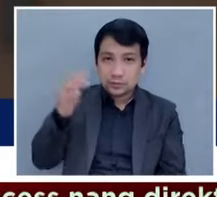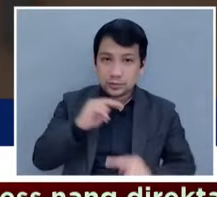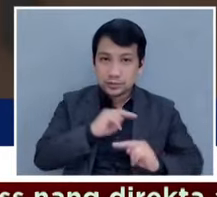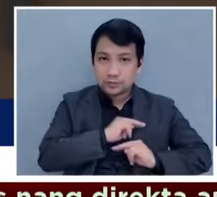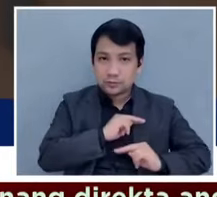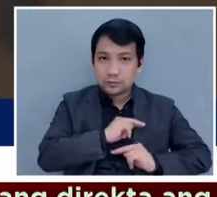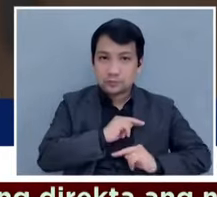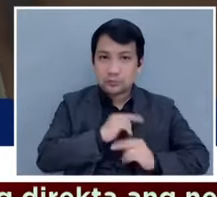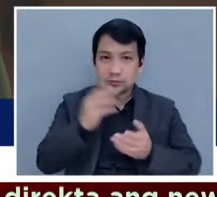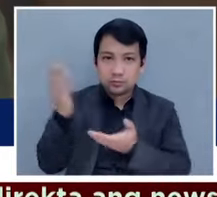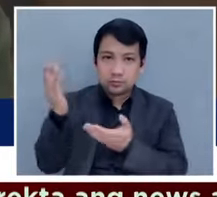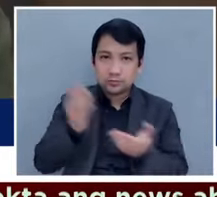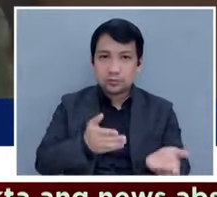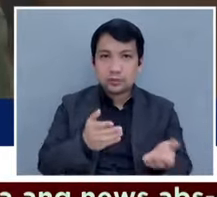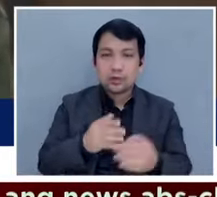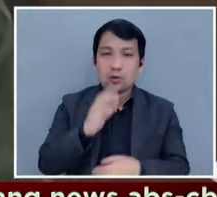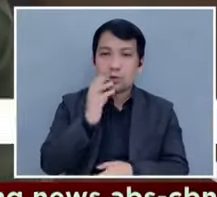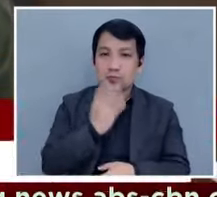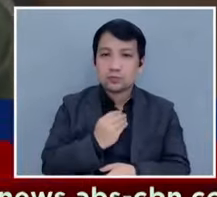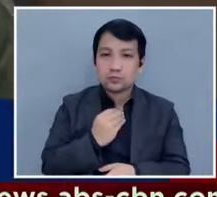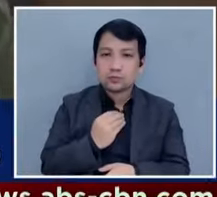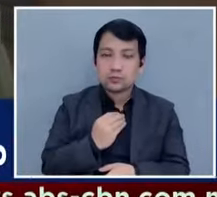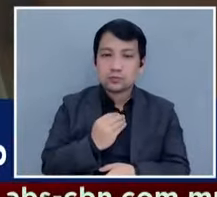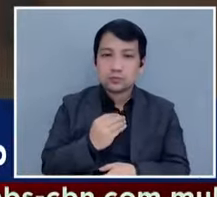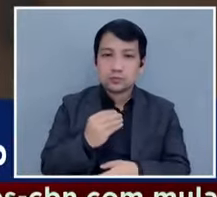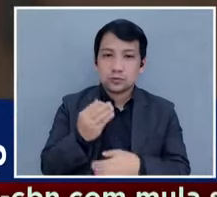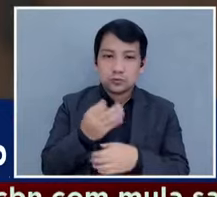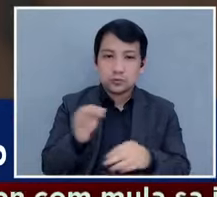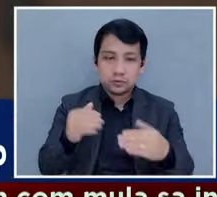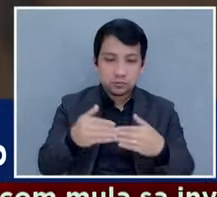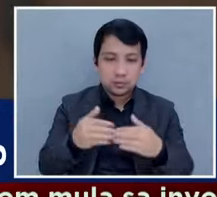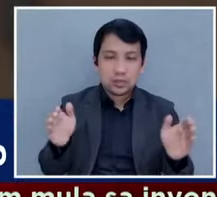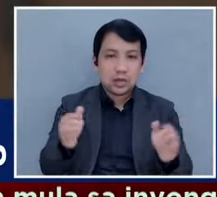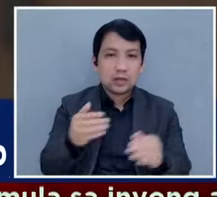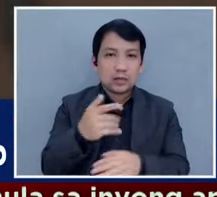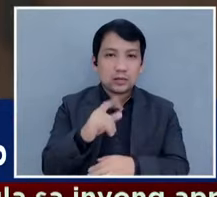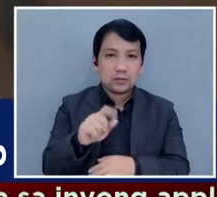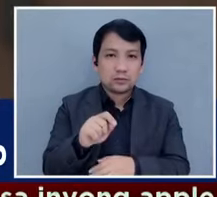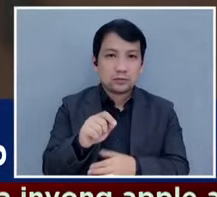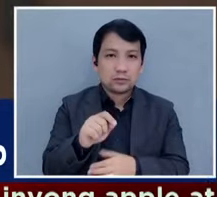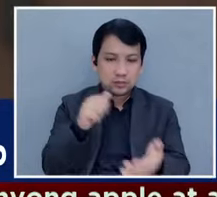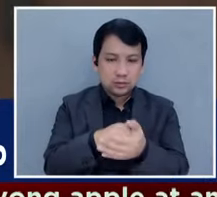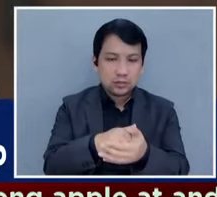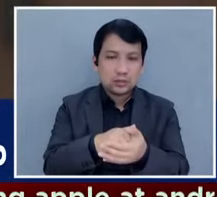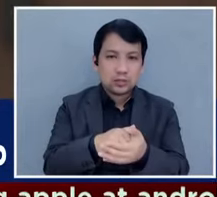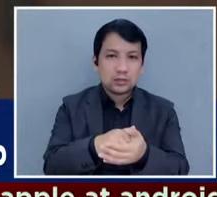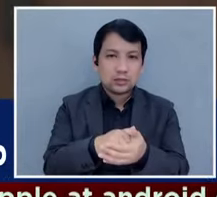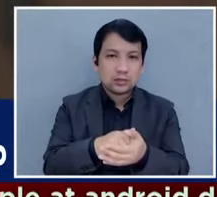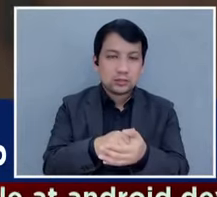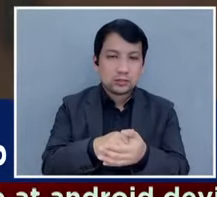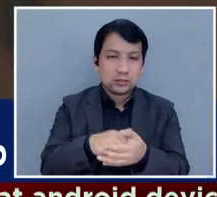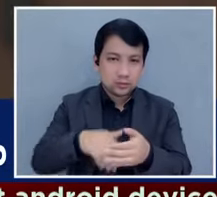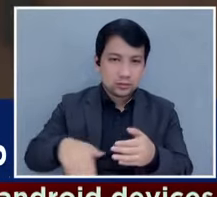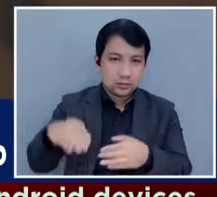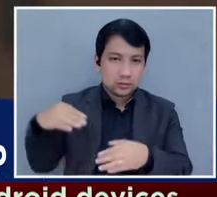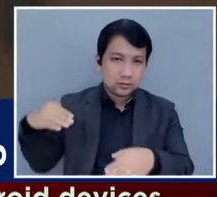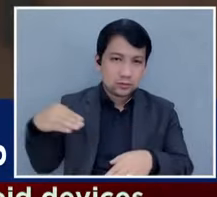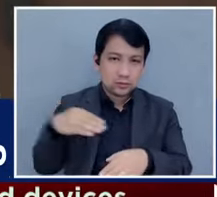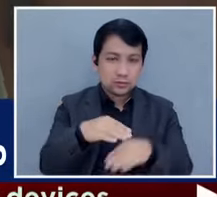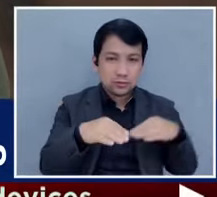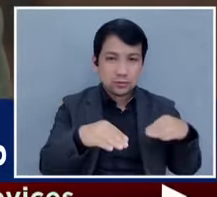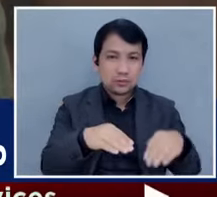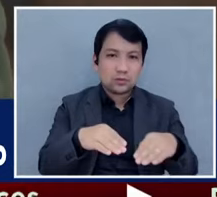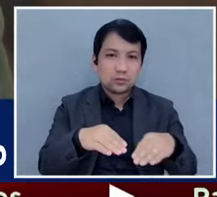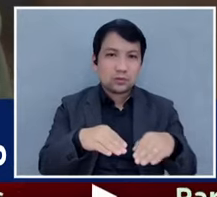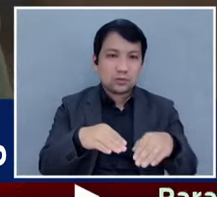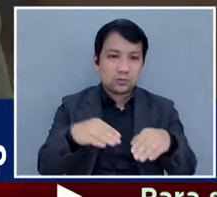So the frigate will not be entering territorial waters. They will be joining the group sail,